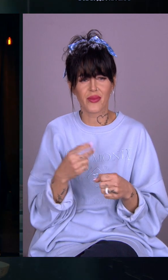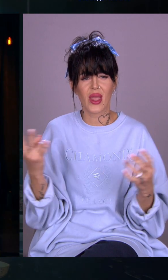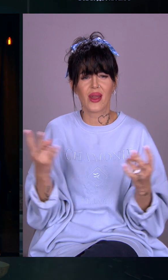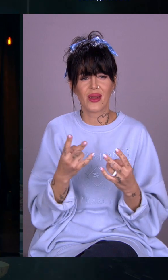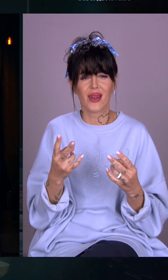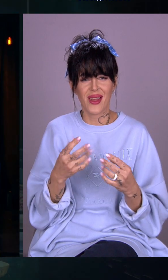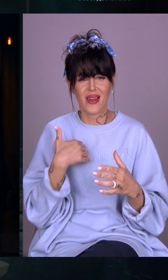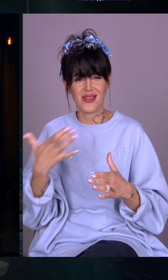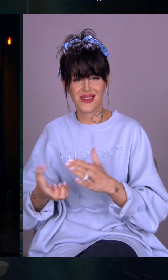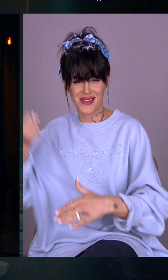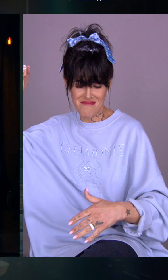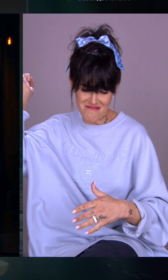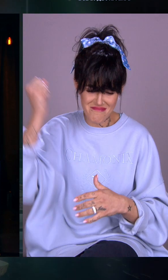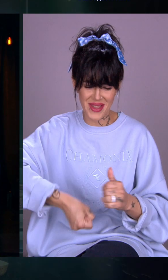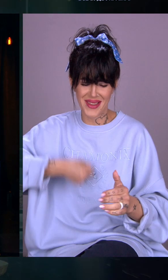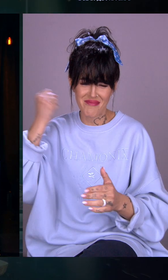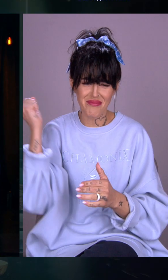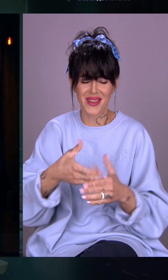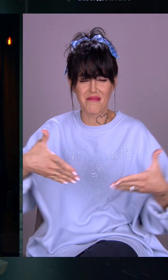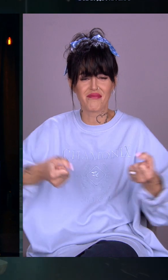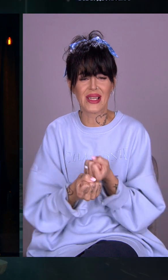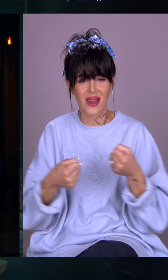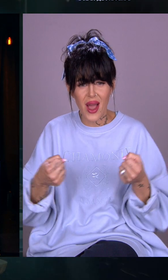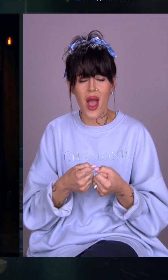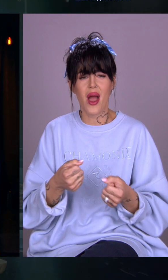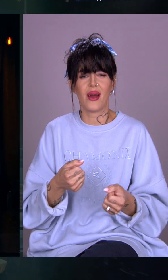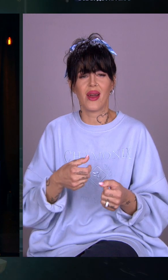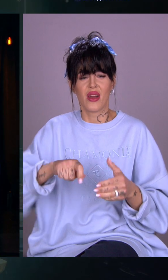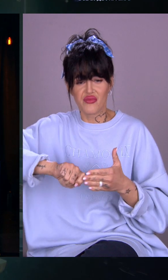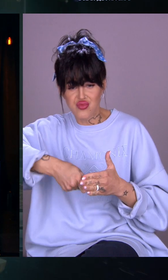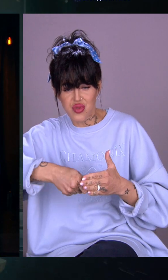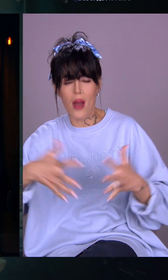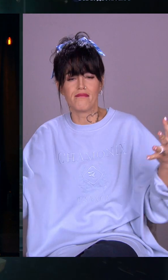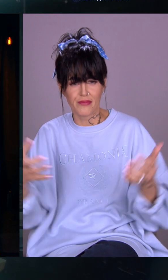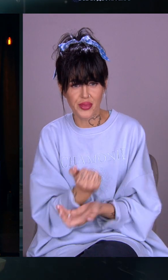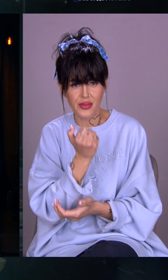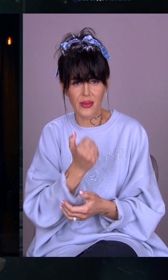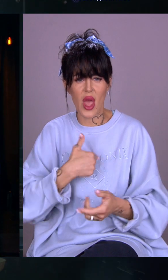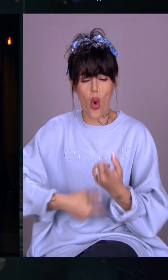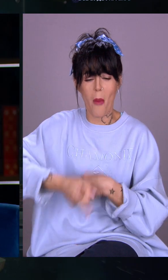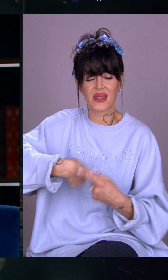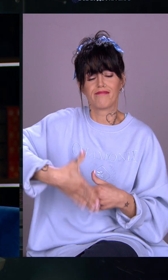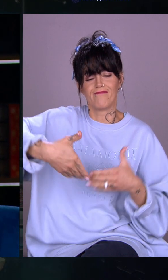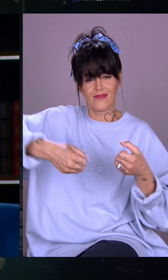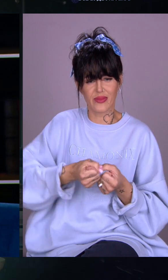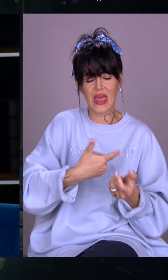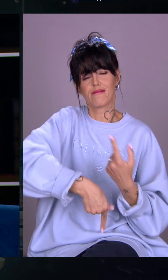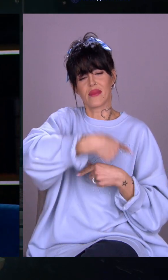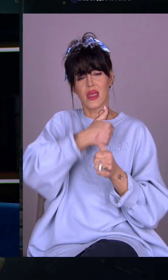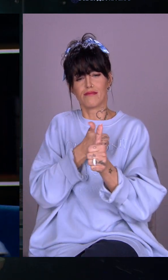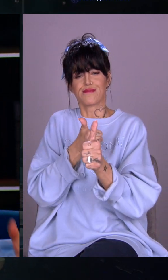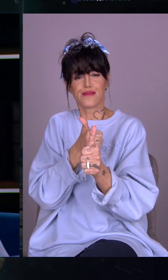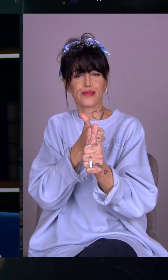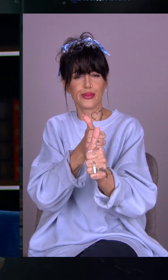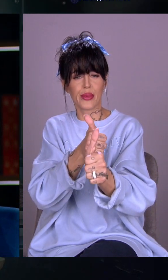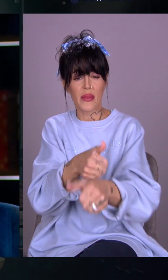я з монтіровкою вибігаю і починаю так от клацати по стартеру. Фу, завелась, я з монтіровкою в машину, він поїхав, я за ним. Все, їдемо,